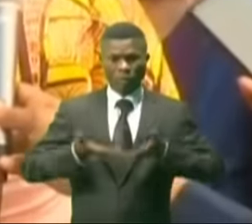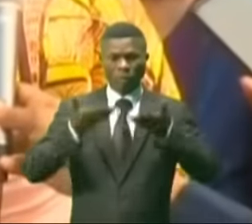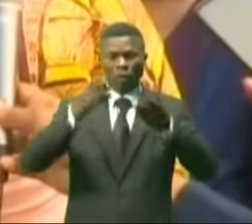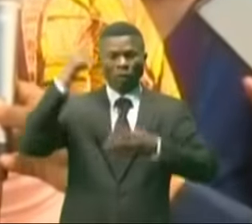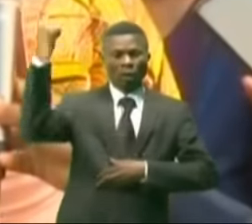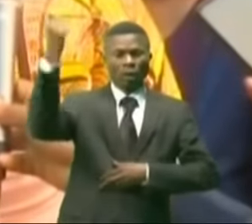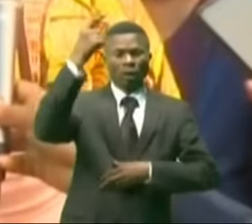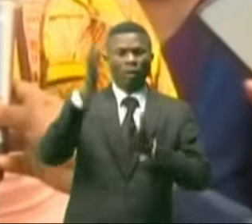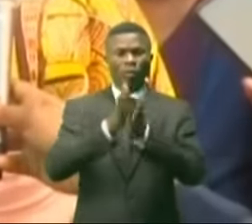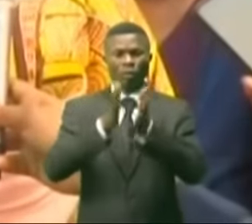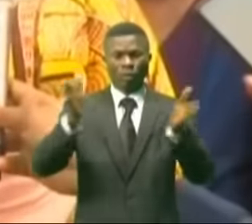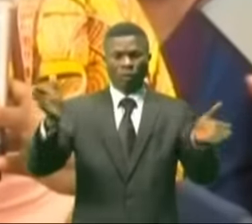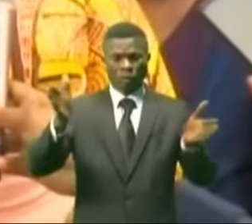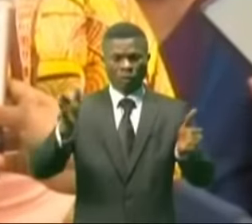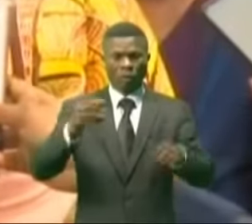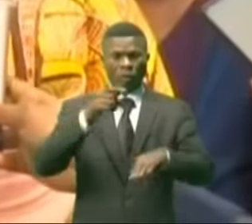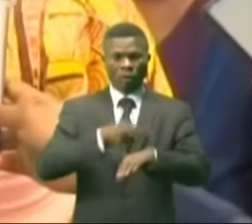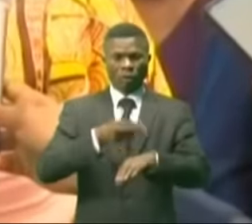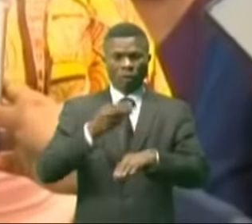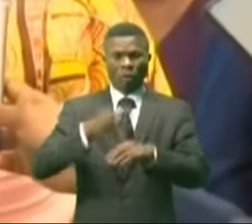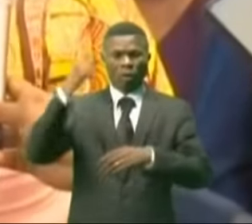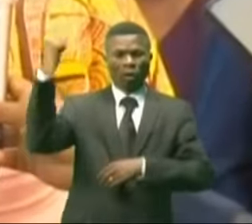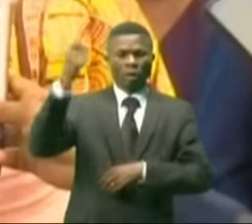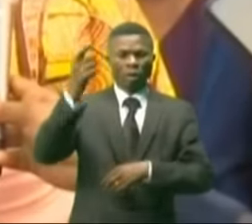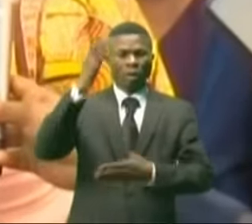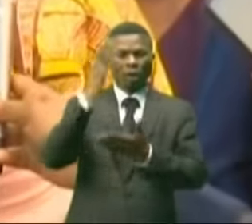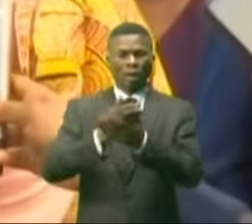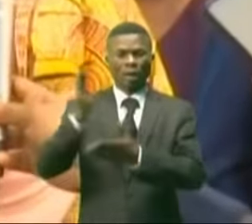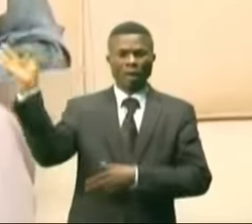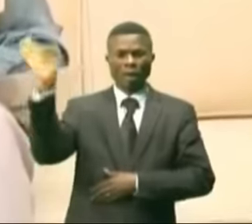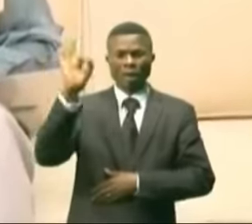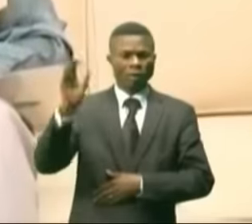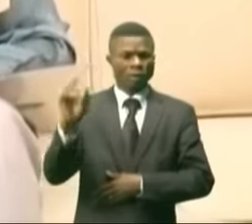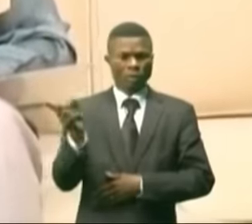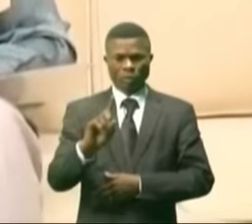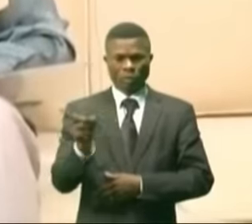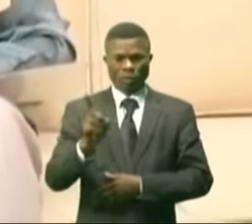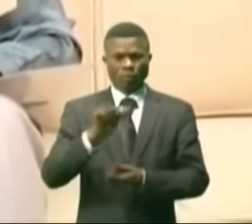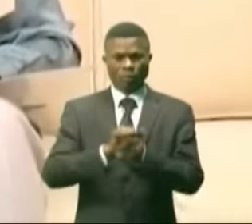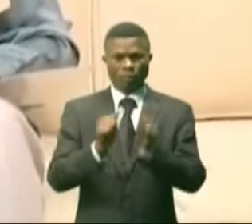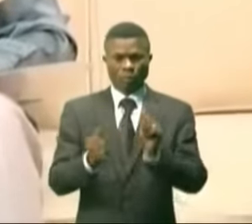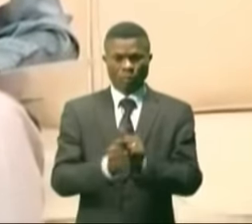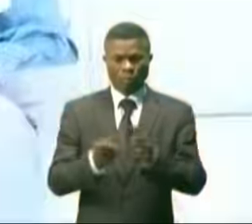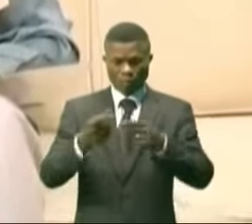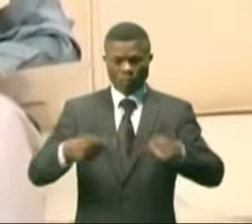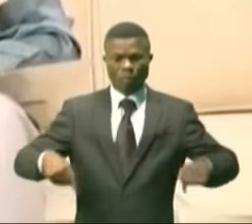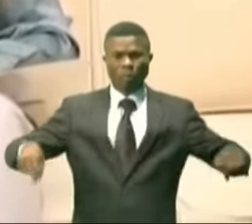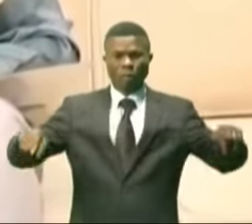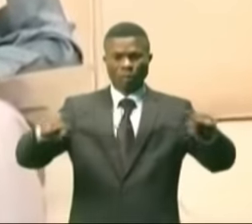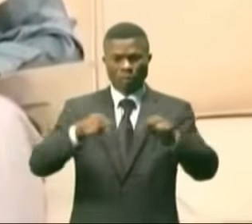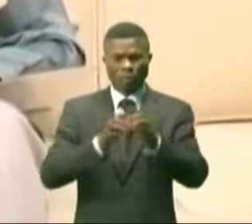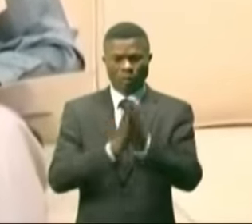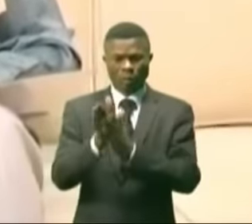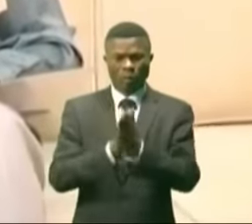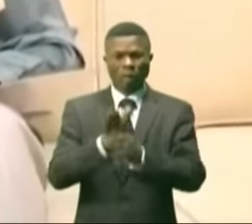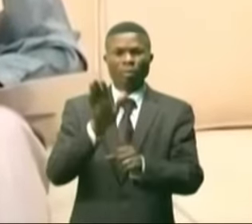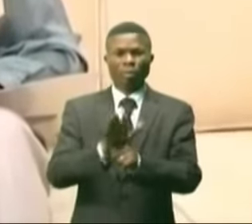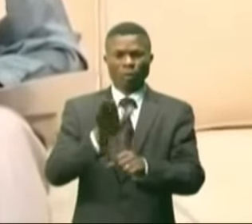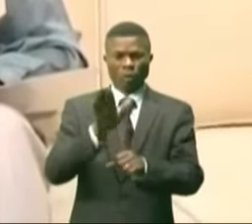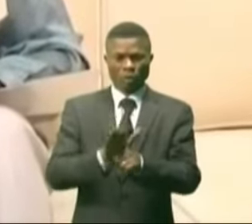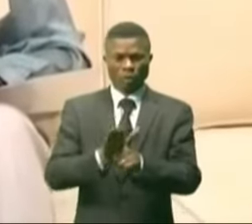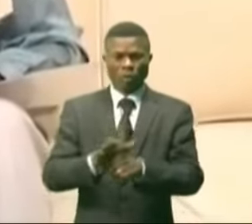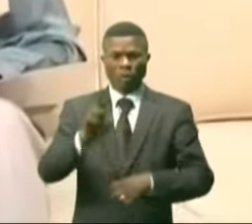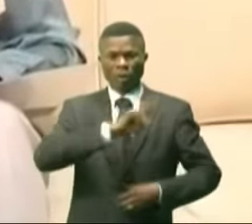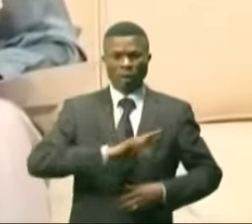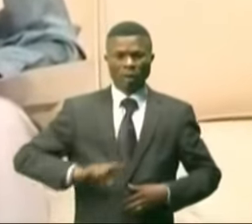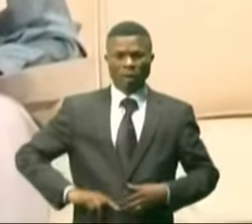tout entière une décennie mondiale de la forestation et du reboisement. La question de l'environnement intéresse au plus haut point la